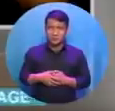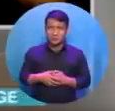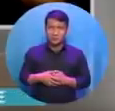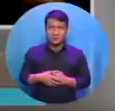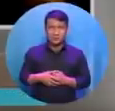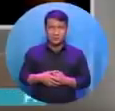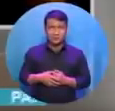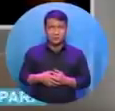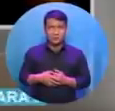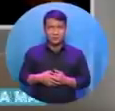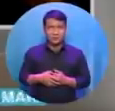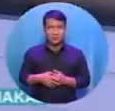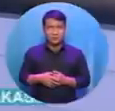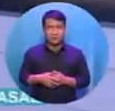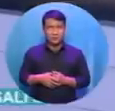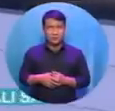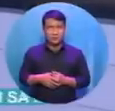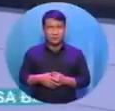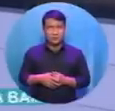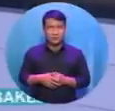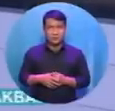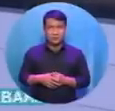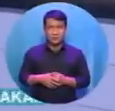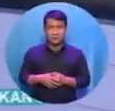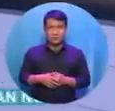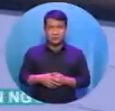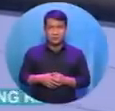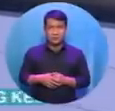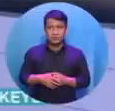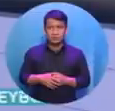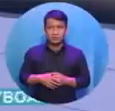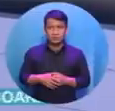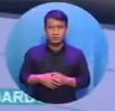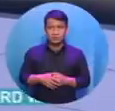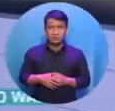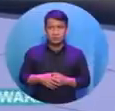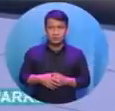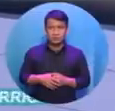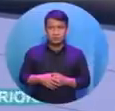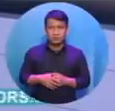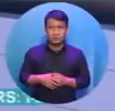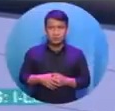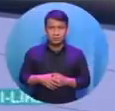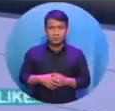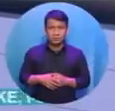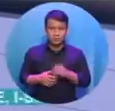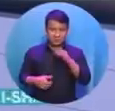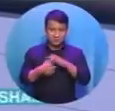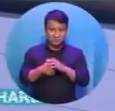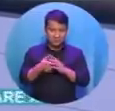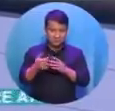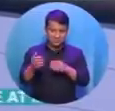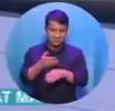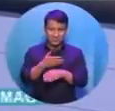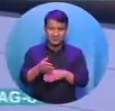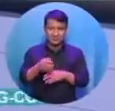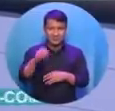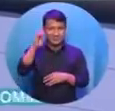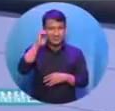Okay, wala tayong audio kay Sir Elton John. Alright. Baka mamaya biglang sumulpot yung Elton John na singer.